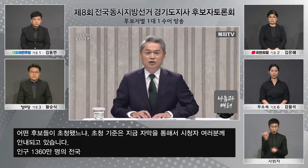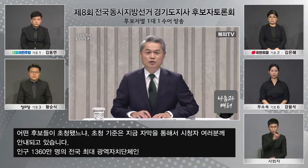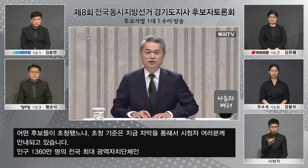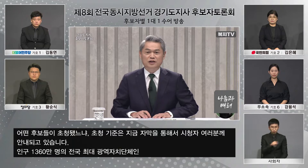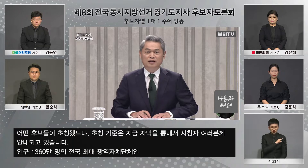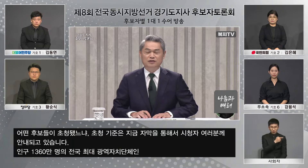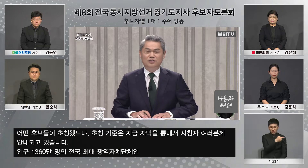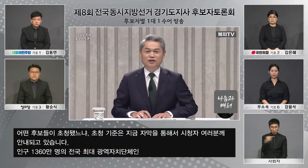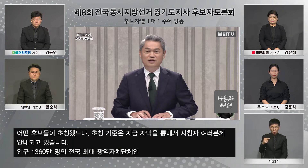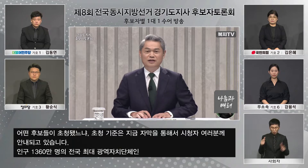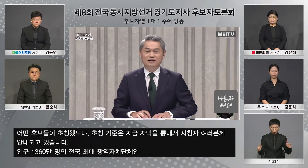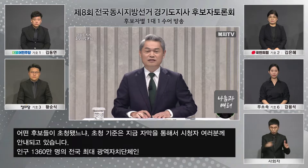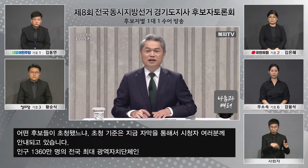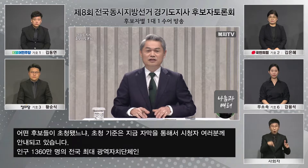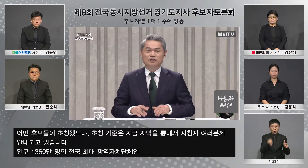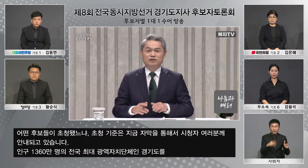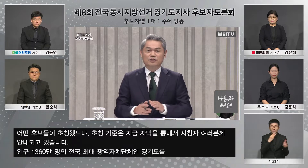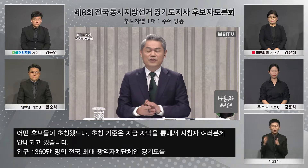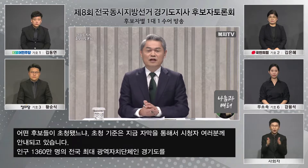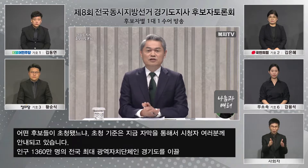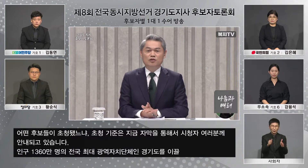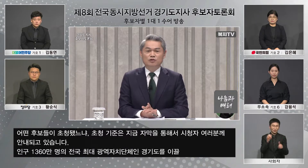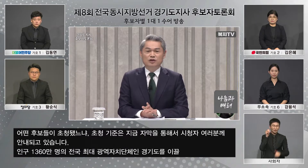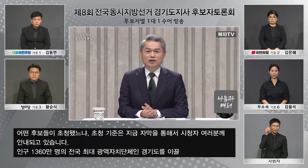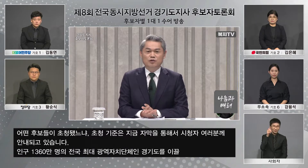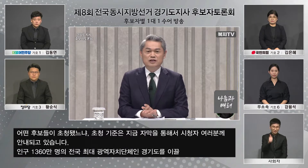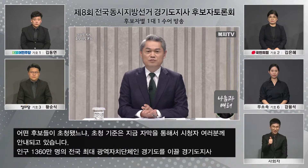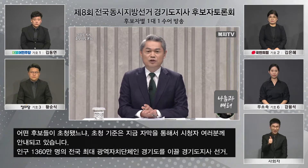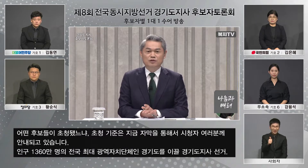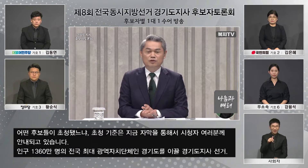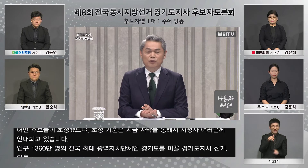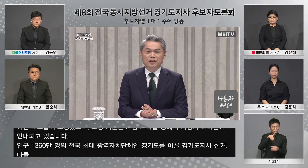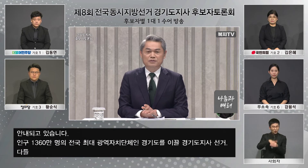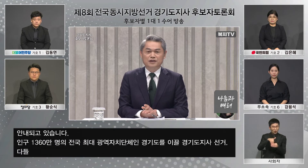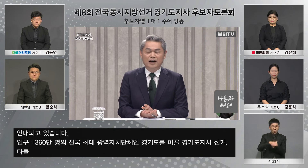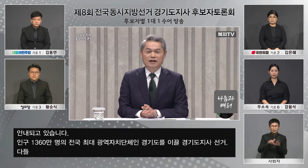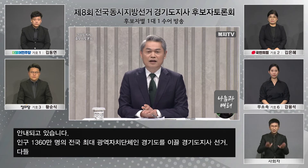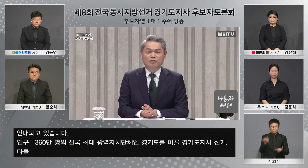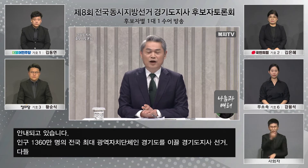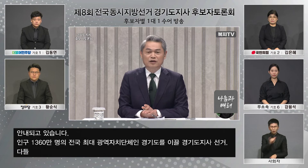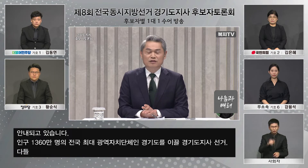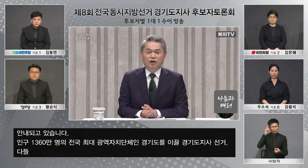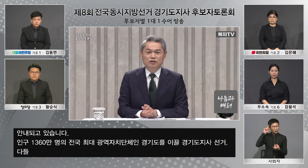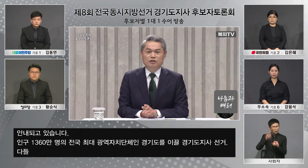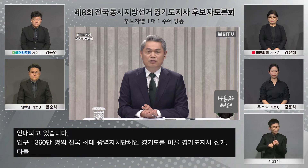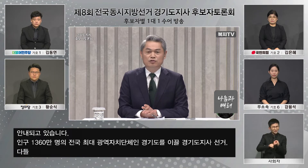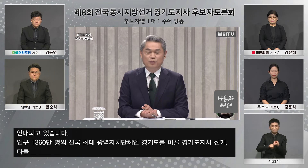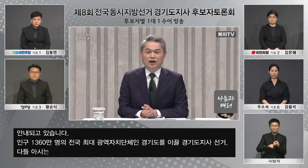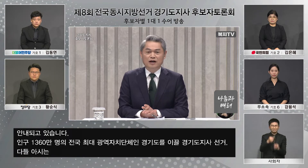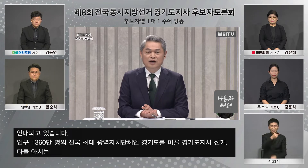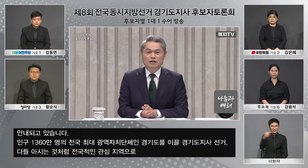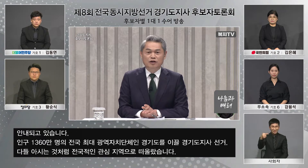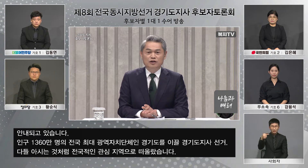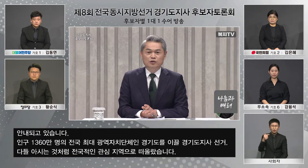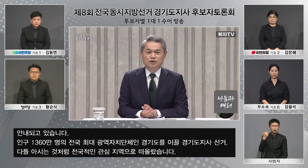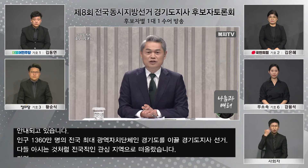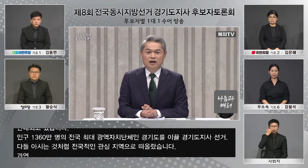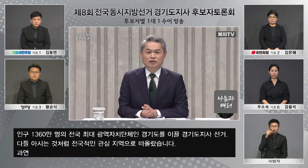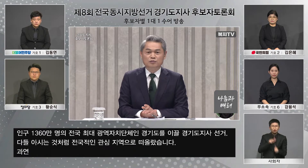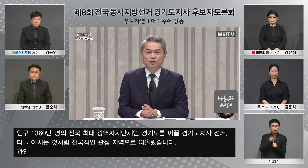이끌 경기도지사 선거. 다들 아시는 것처럼 전국적인 관심적으로 떠올랐습니다. 과연 어떤 후보가